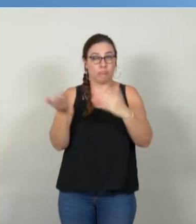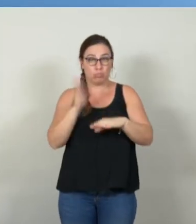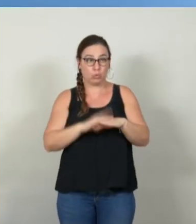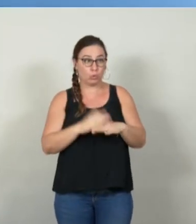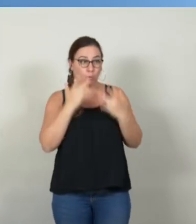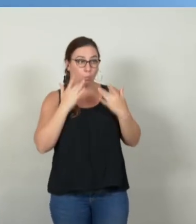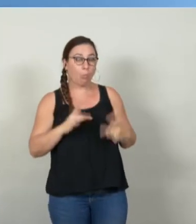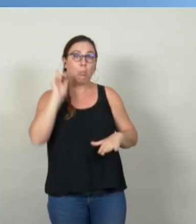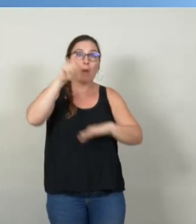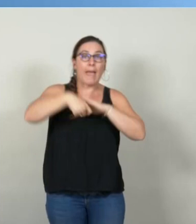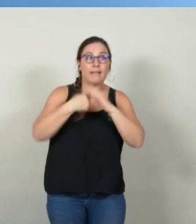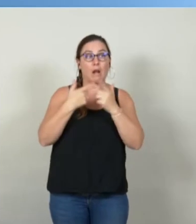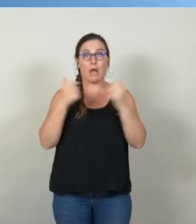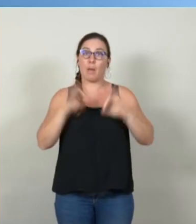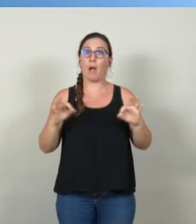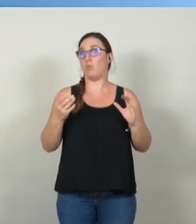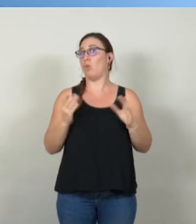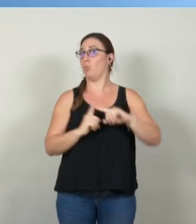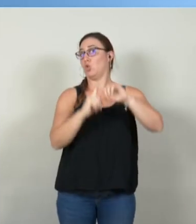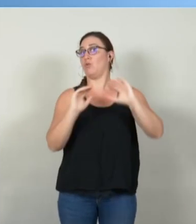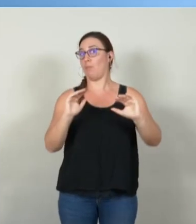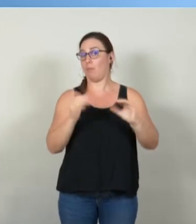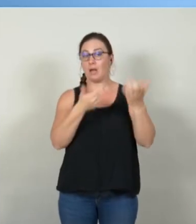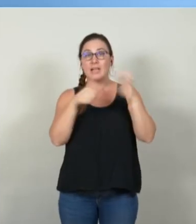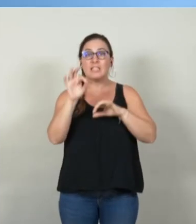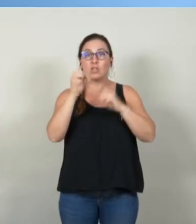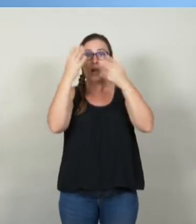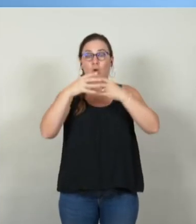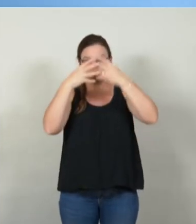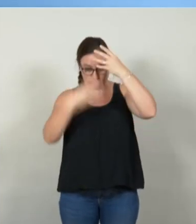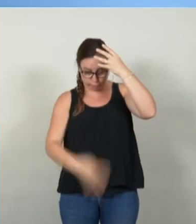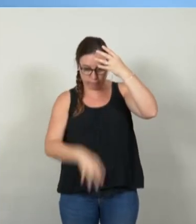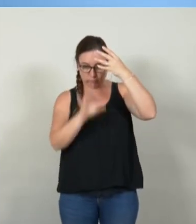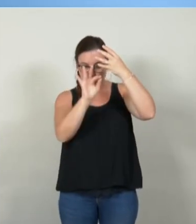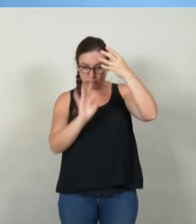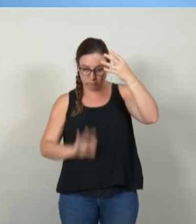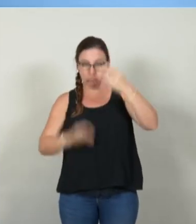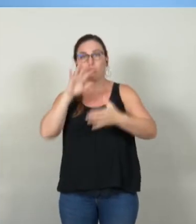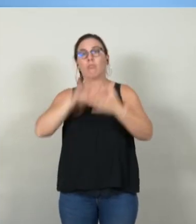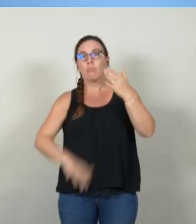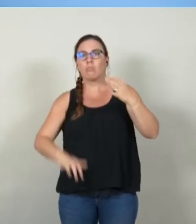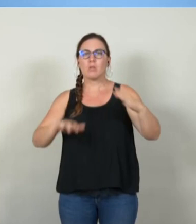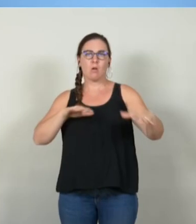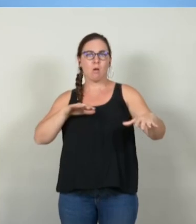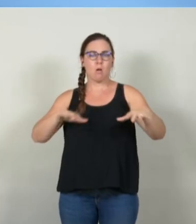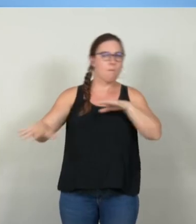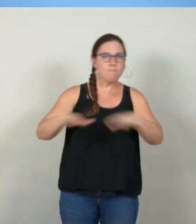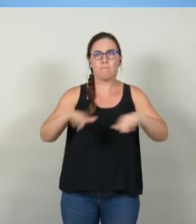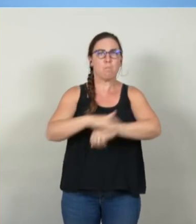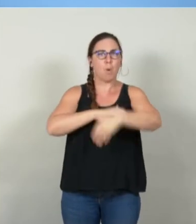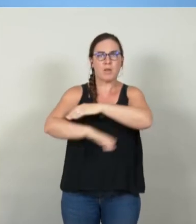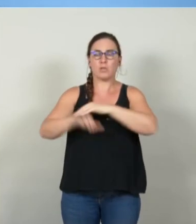d'aide mais ça ne pouvait pas nuire alors parmi les 650 événements on a eu que le rapport qualifié de mobilisation exceptionnelle